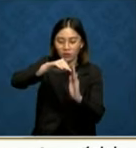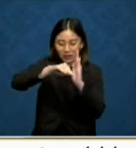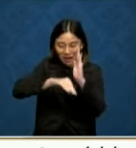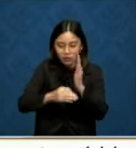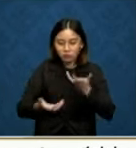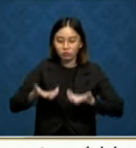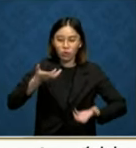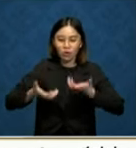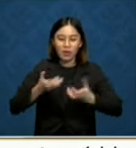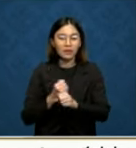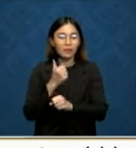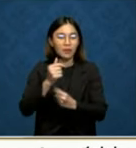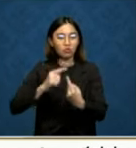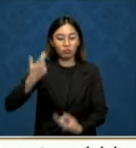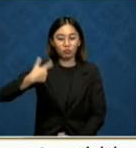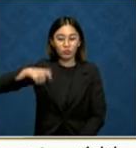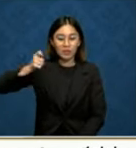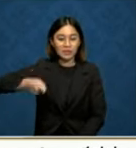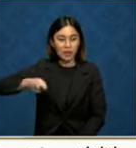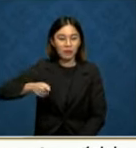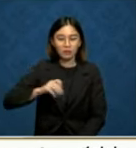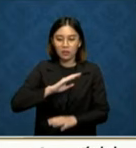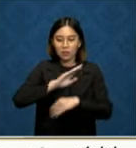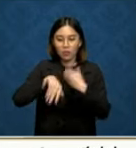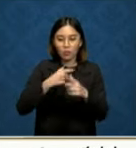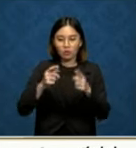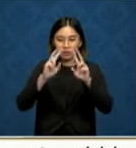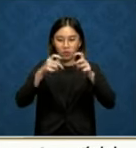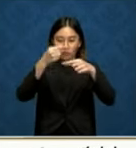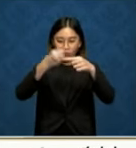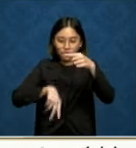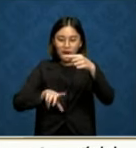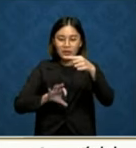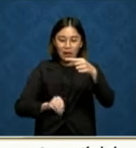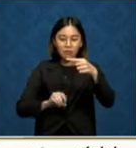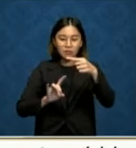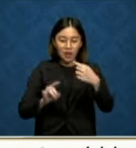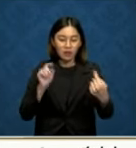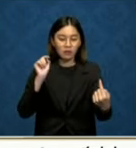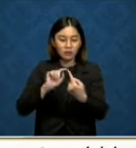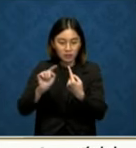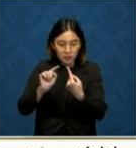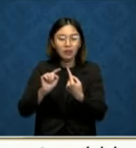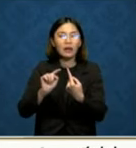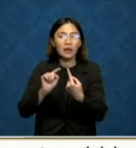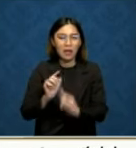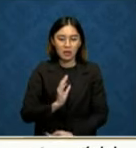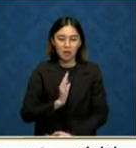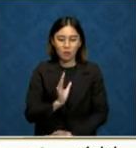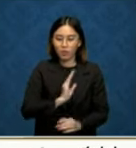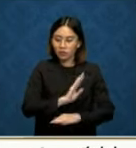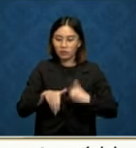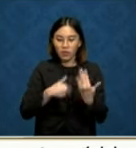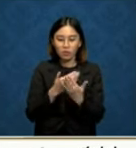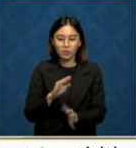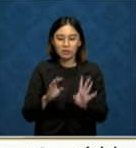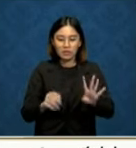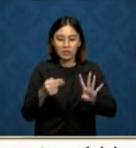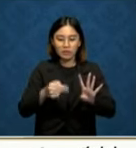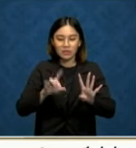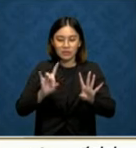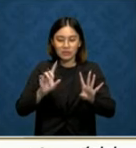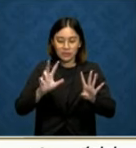ยุติทําได้ในชั้นสาร98 คดี แล้วก็มีโอกาสเข้าถึงความเป็ทําทั้งสิ้น 43,